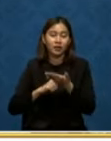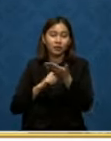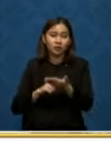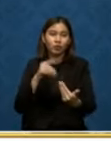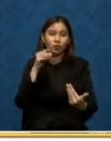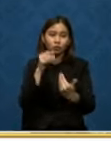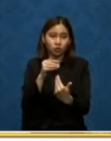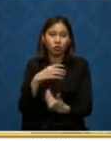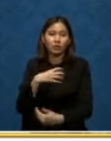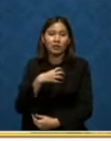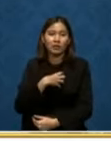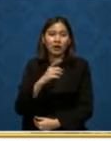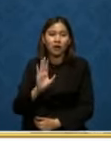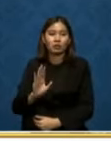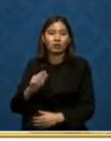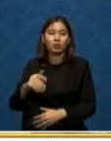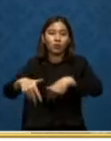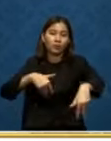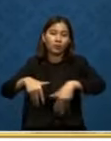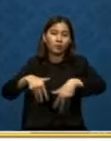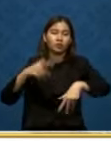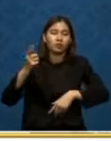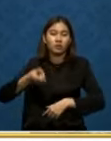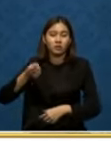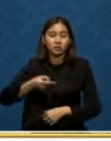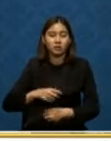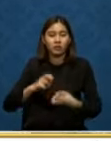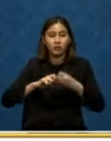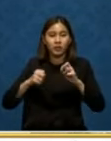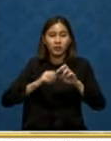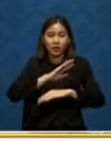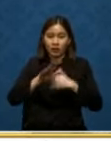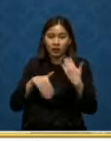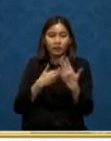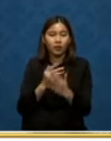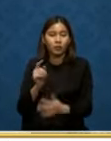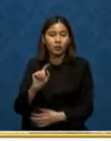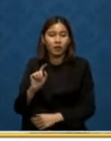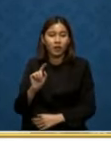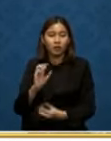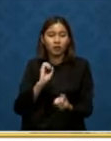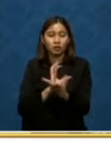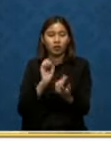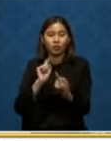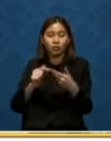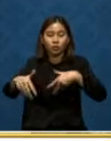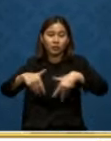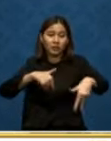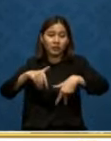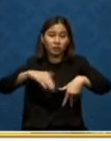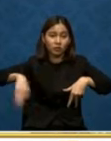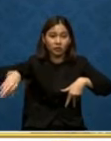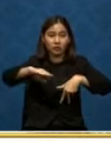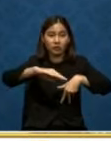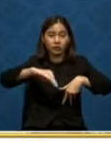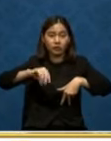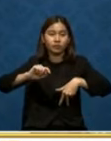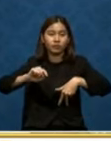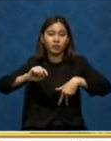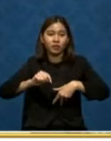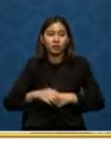ความต้องการของพี่น้องประชาชนโดยแท้จริงปัญหาทั้งหมดทั้งมวลนะครับที่เกิดขึ้นกับพี่น้องประชาชนนั้น